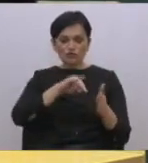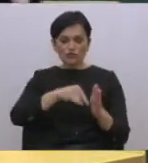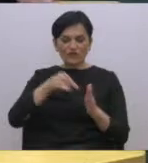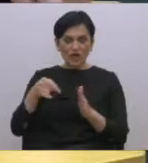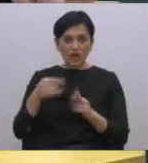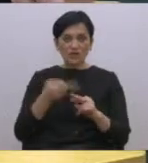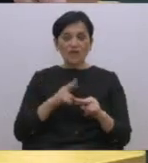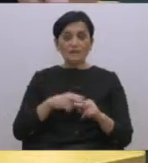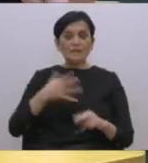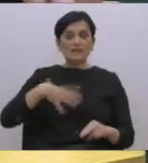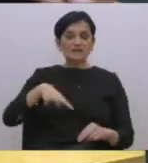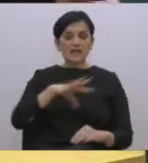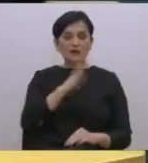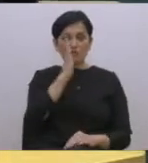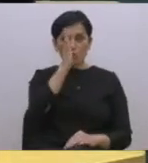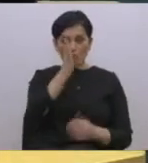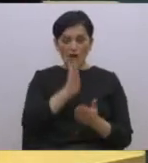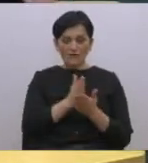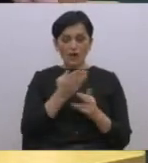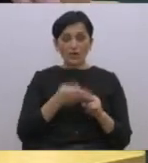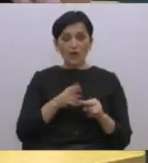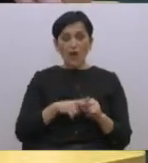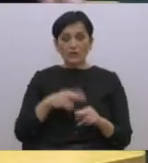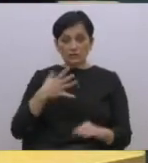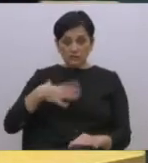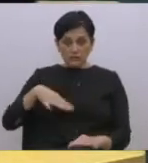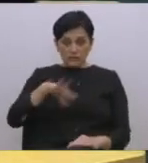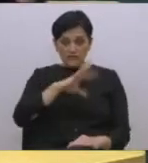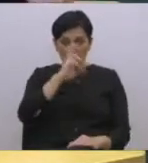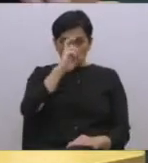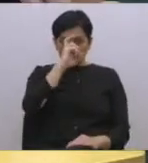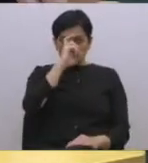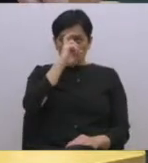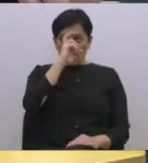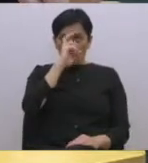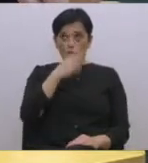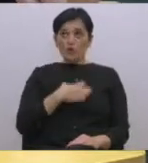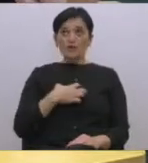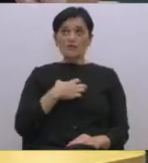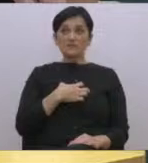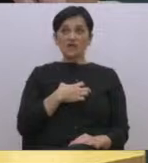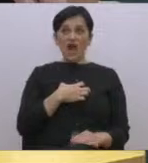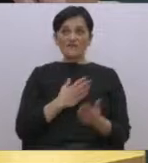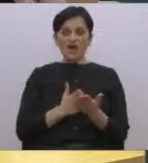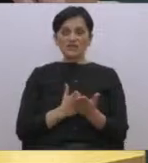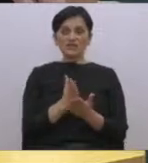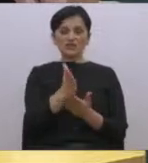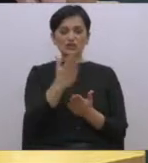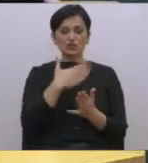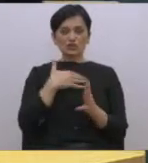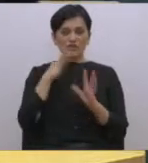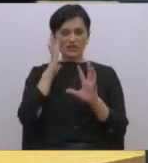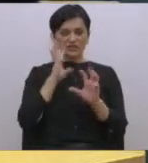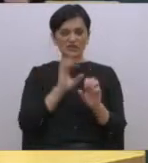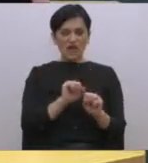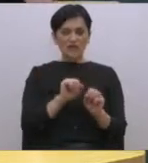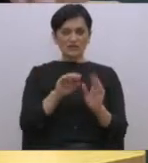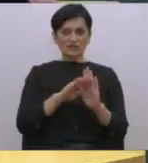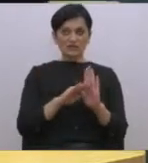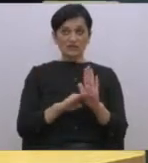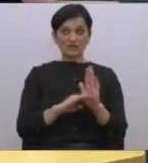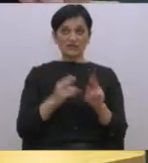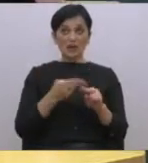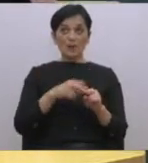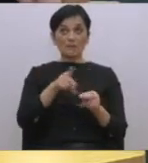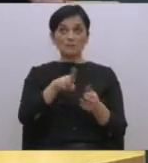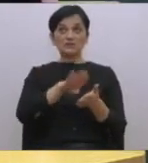არის საქართველოს მომავალი, ეს არის საქართველოს სახელმწიფოებრიობის მთავარი ხერხემალი, ჩვენი თავდაცვის სისტემა და ამის